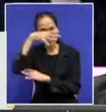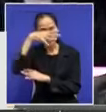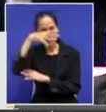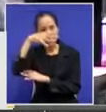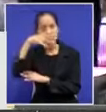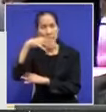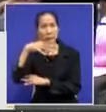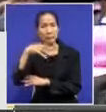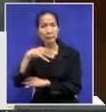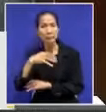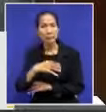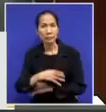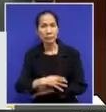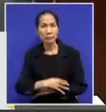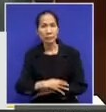งรุ่งเรืองกิจค่ะ